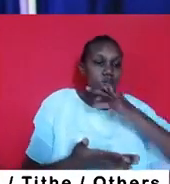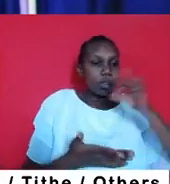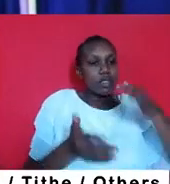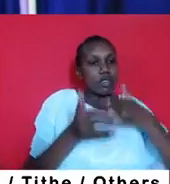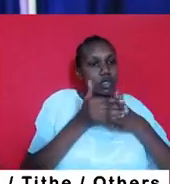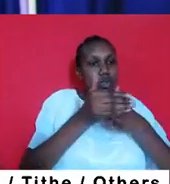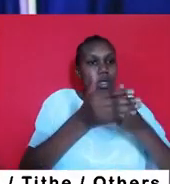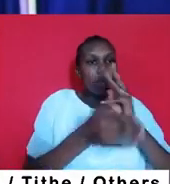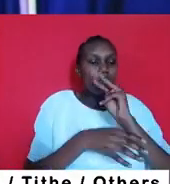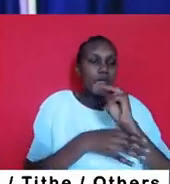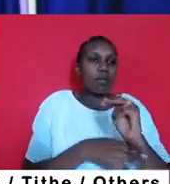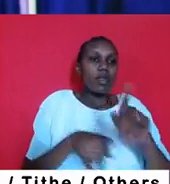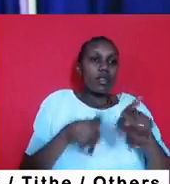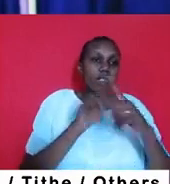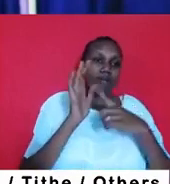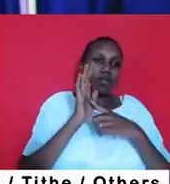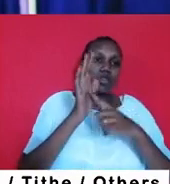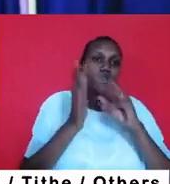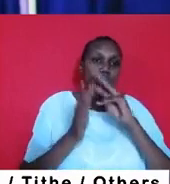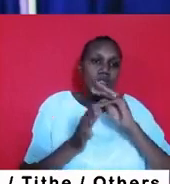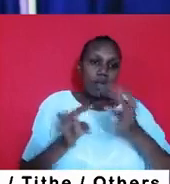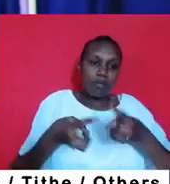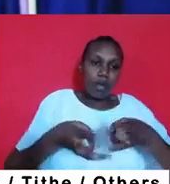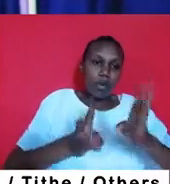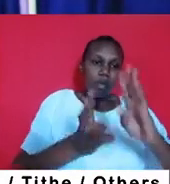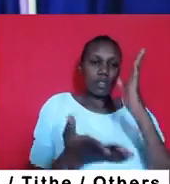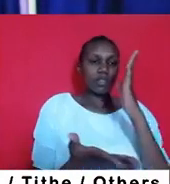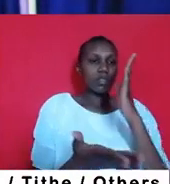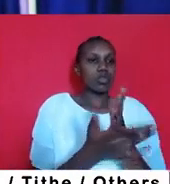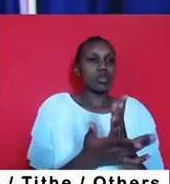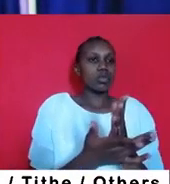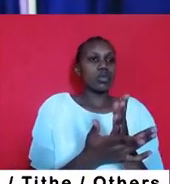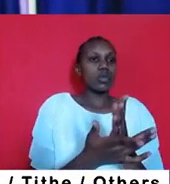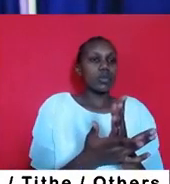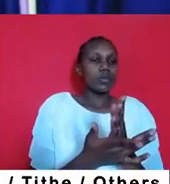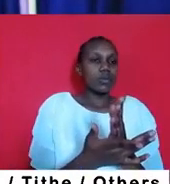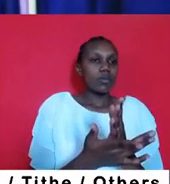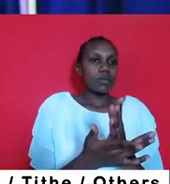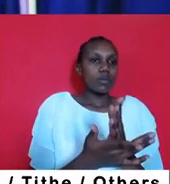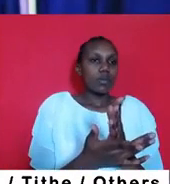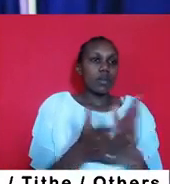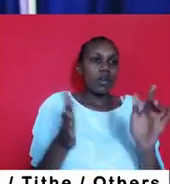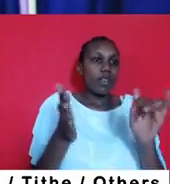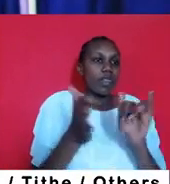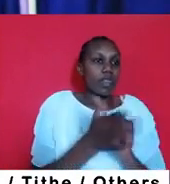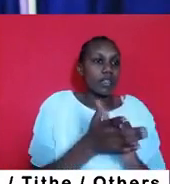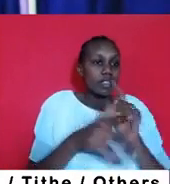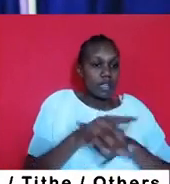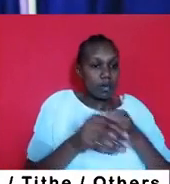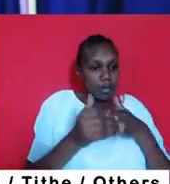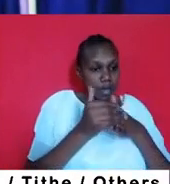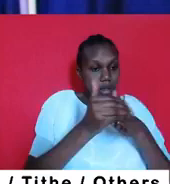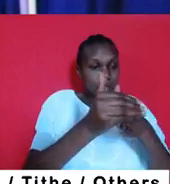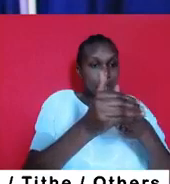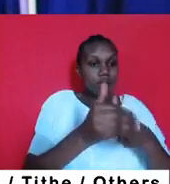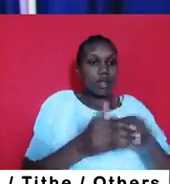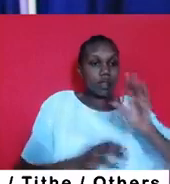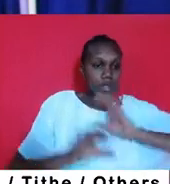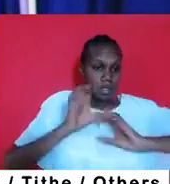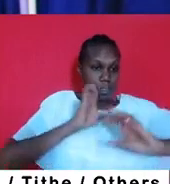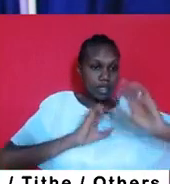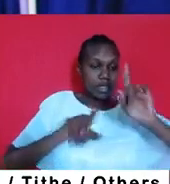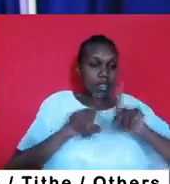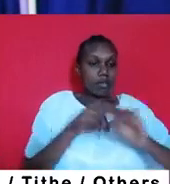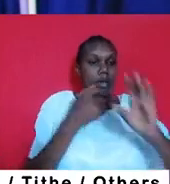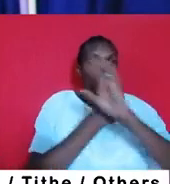uwaongoze, uwaonyeshe njia iliyo haki na ya kweli, ili wanapoongoza wananchi na